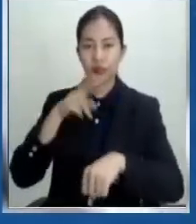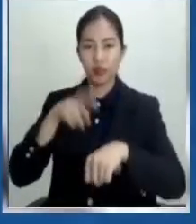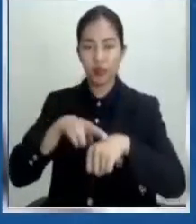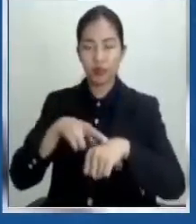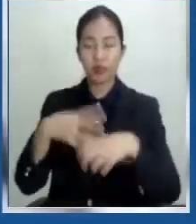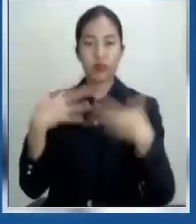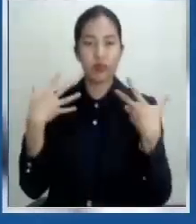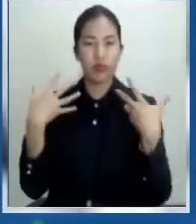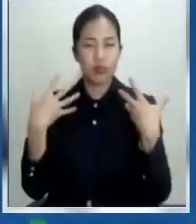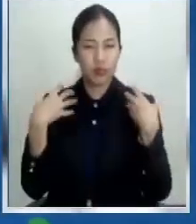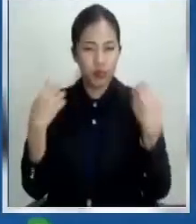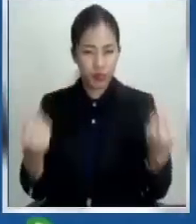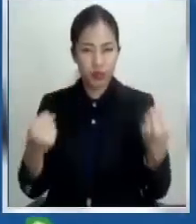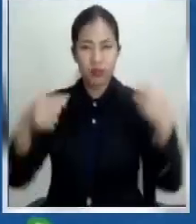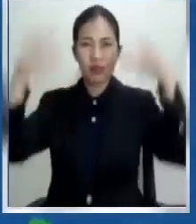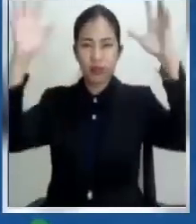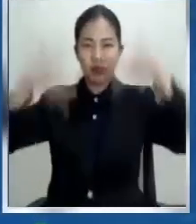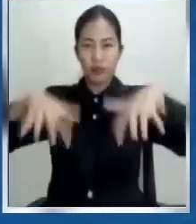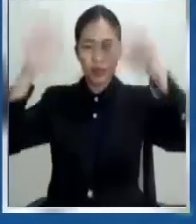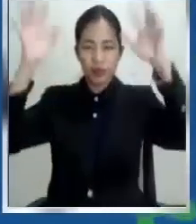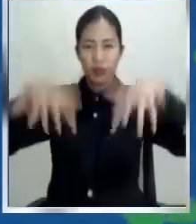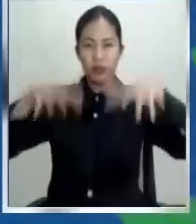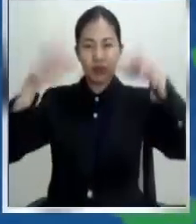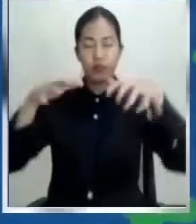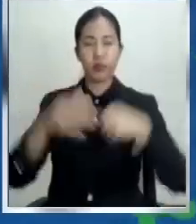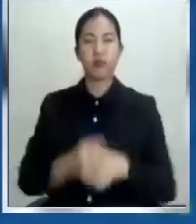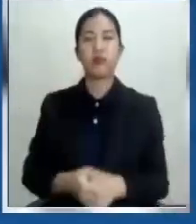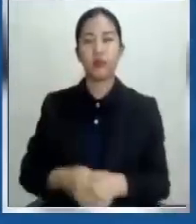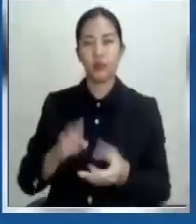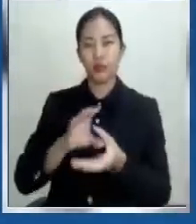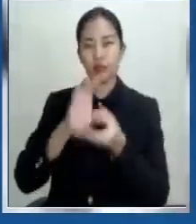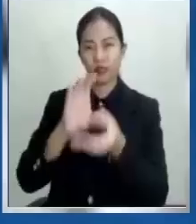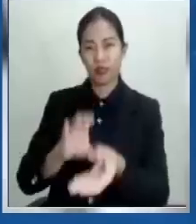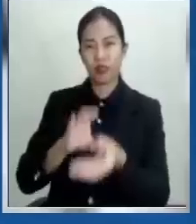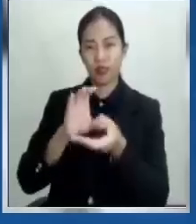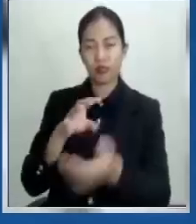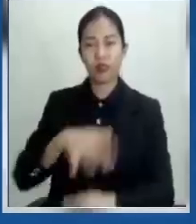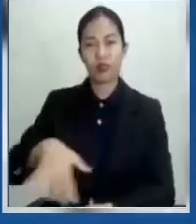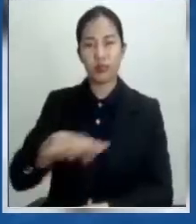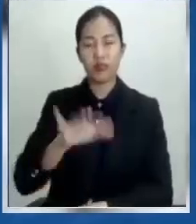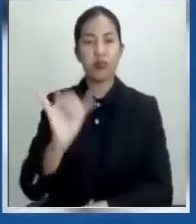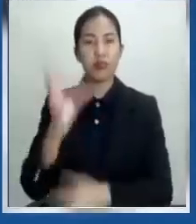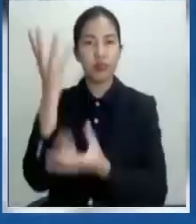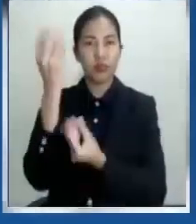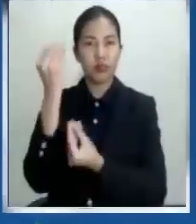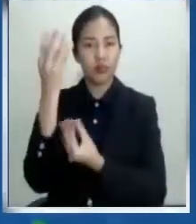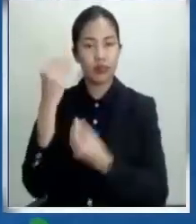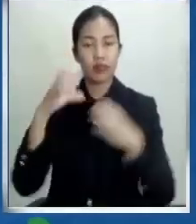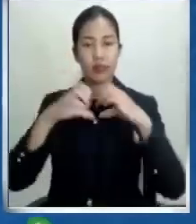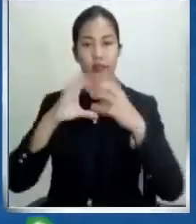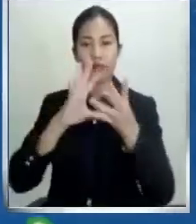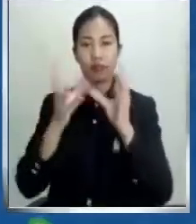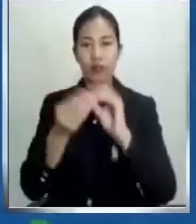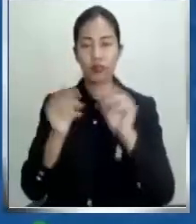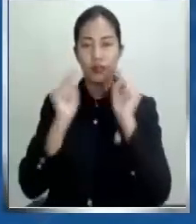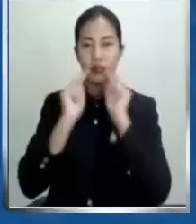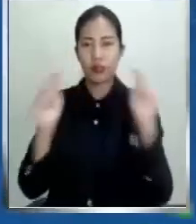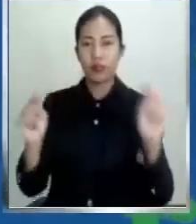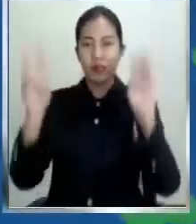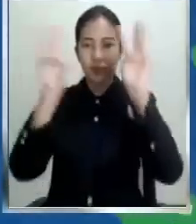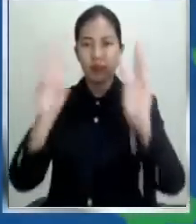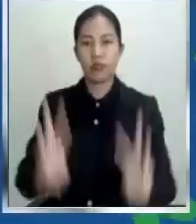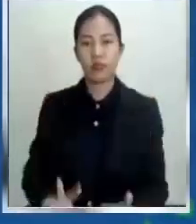dapat paggandaan sa ilang bahagi ng Zamboanga Peninsula. Yan ang latest mula sa GMA Integrated News Weather Center.